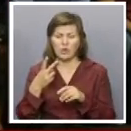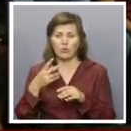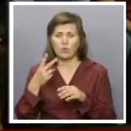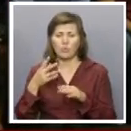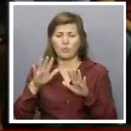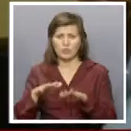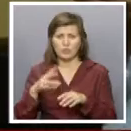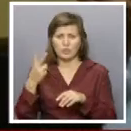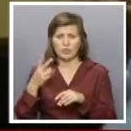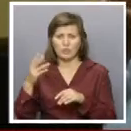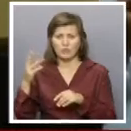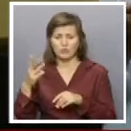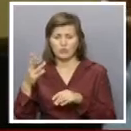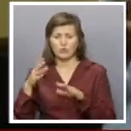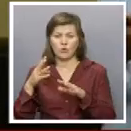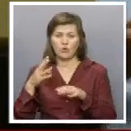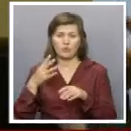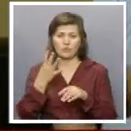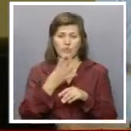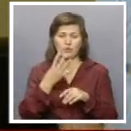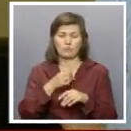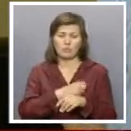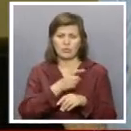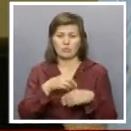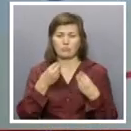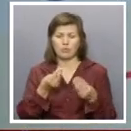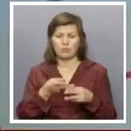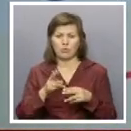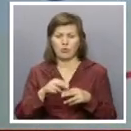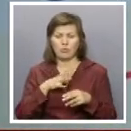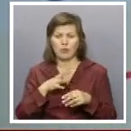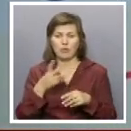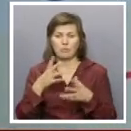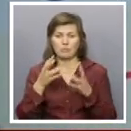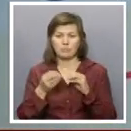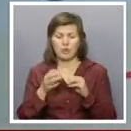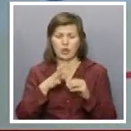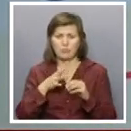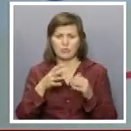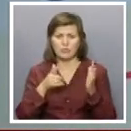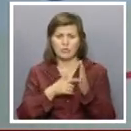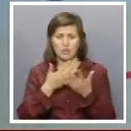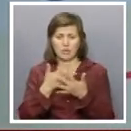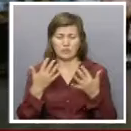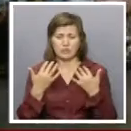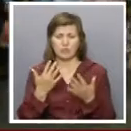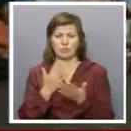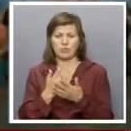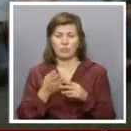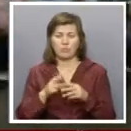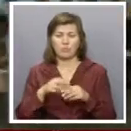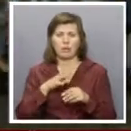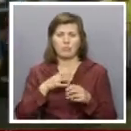екінші орын 2 және үшінші орын 4 шеберге берілді. Қос ішекті аспаптың үздігін таңдау үшін 7 түрлі талап қойылған. Сонымен